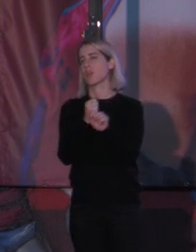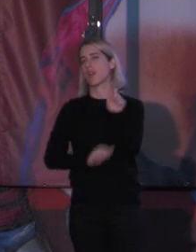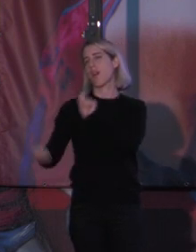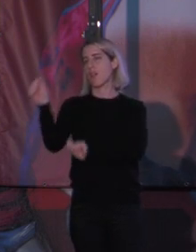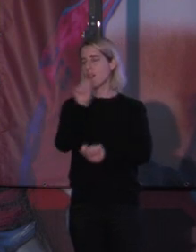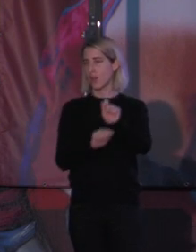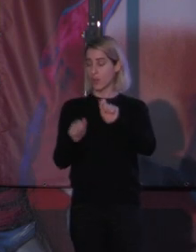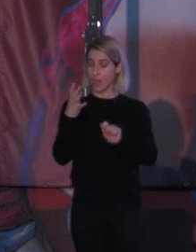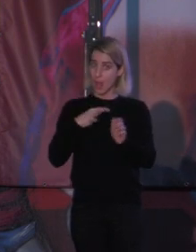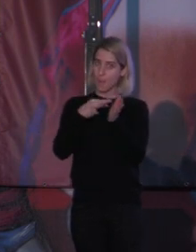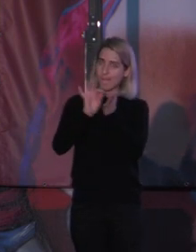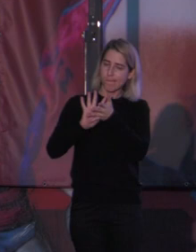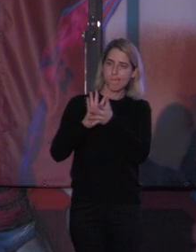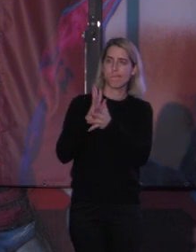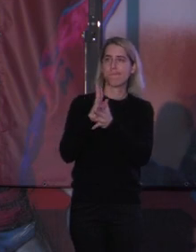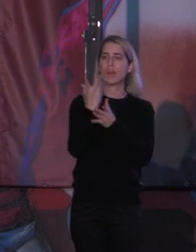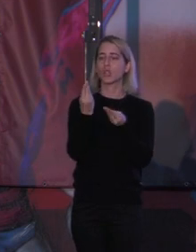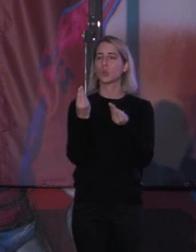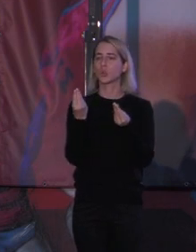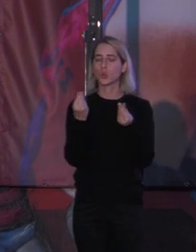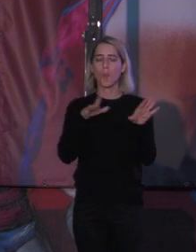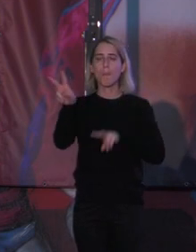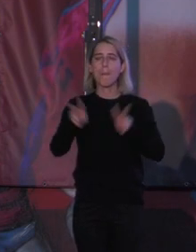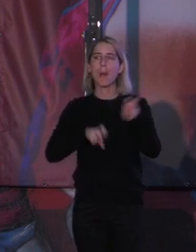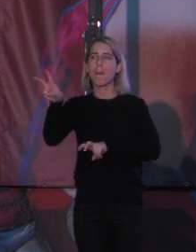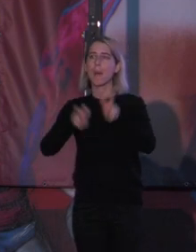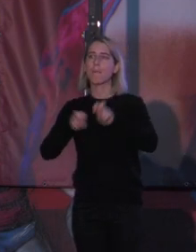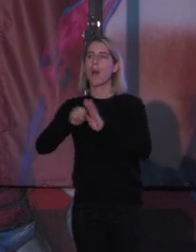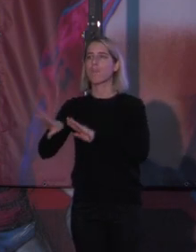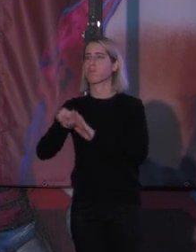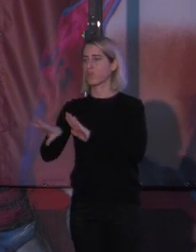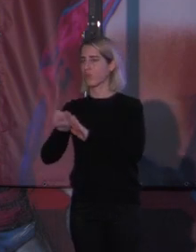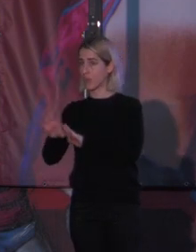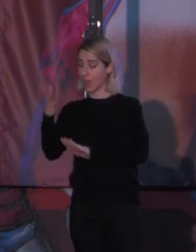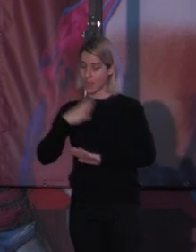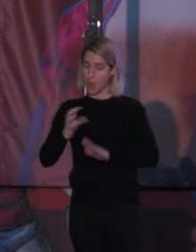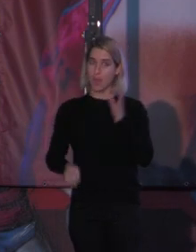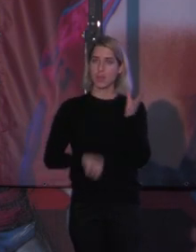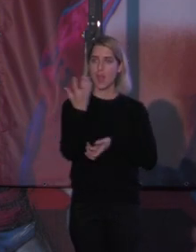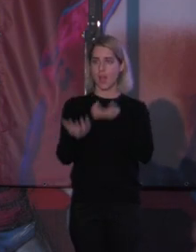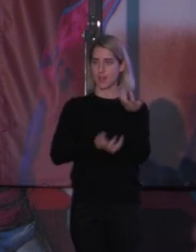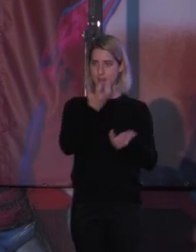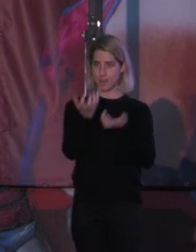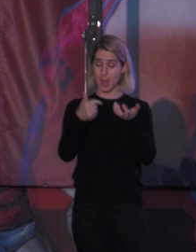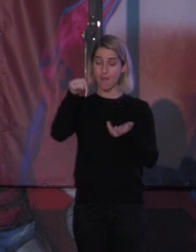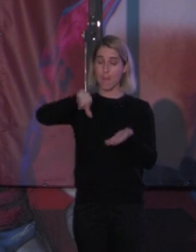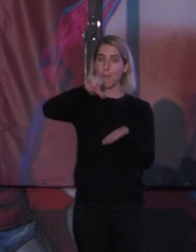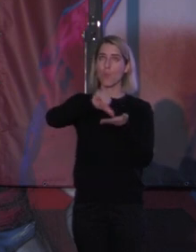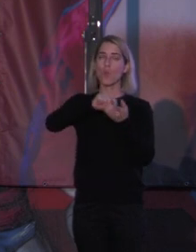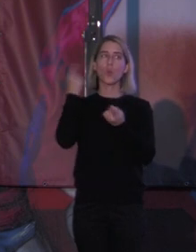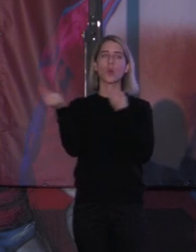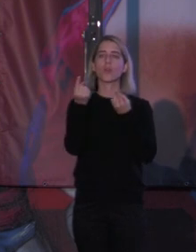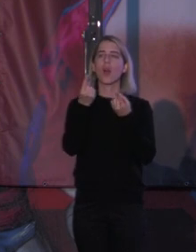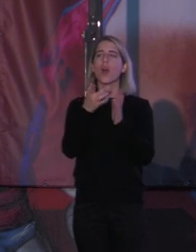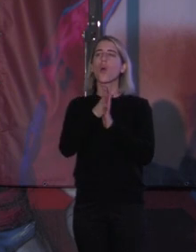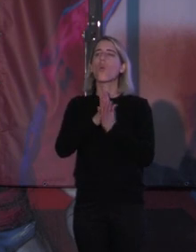να βελτιώσουμε τον τρόπο που γίνεται η διαλογή στην πηγή των αποβλήτων. Θέλουμε η Νέα Σμύρνη να είναι μια κλιματικά